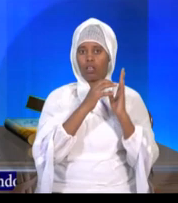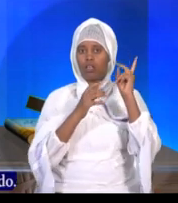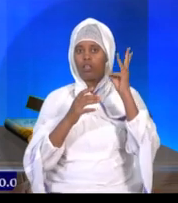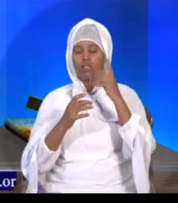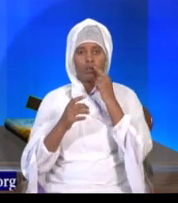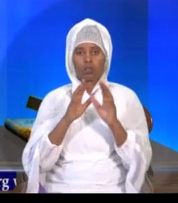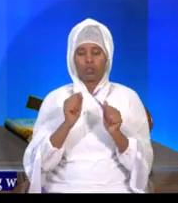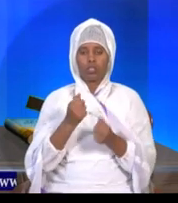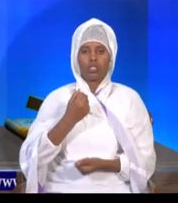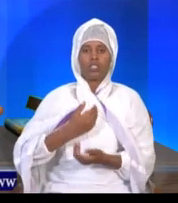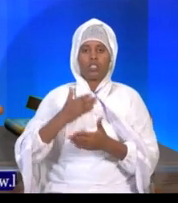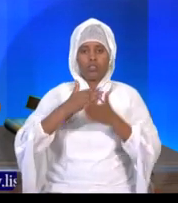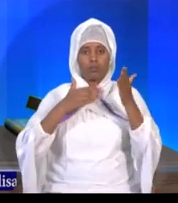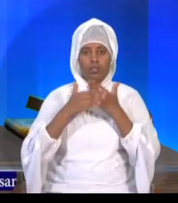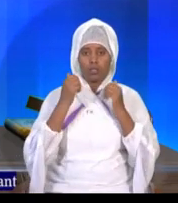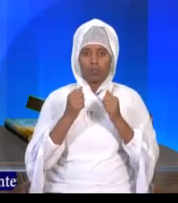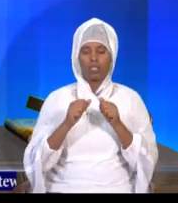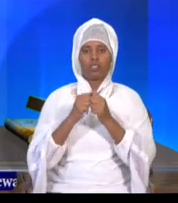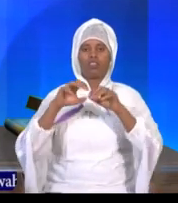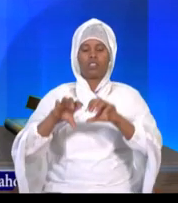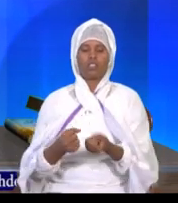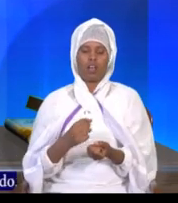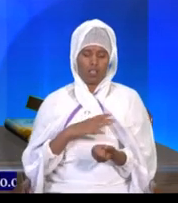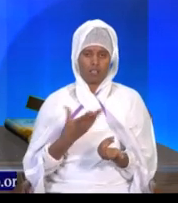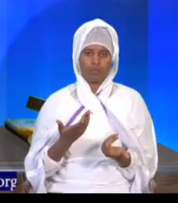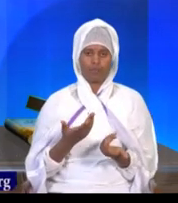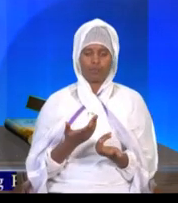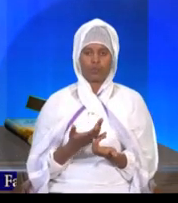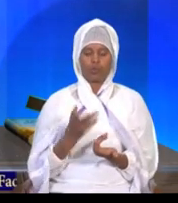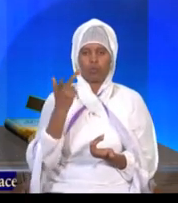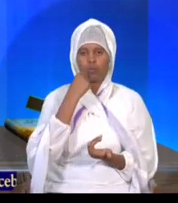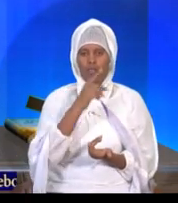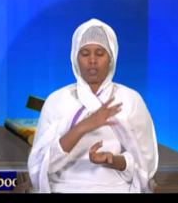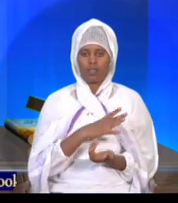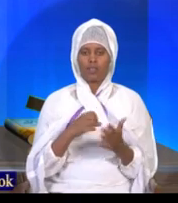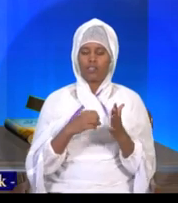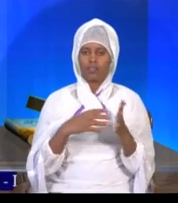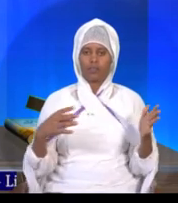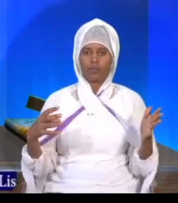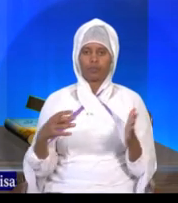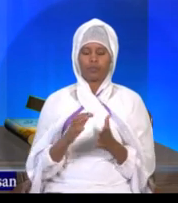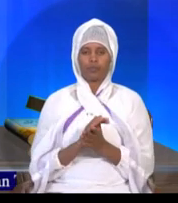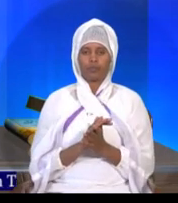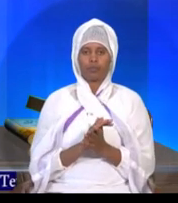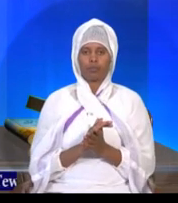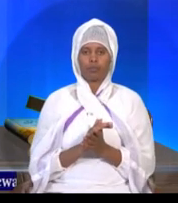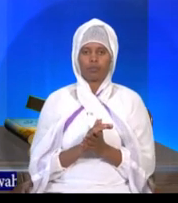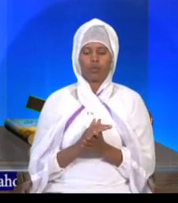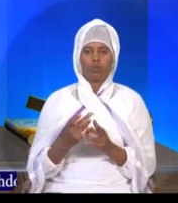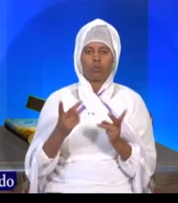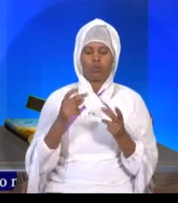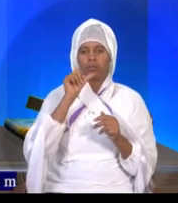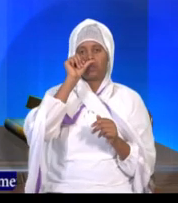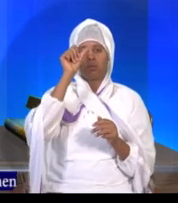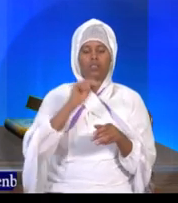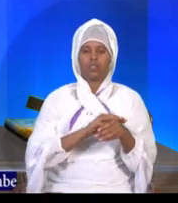كتصب صب انتو عالكا نمهناسكا زتوها بس نمفراسكم تتقمر لهم يبهر مالك سلازي